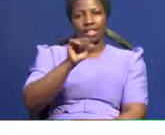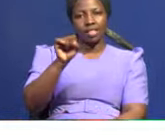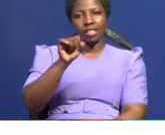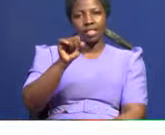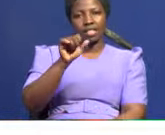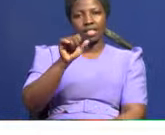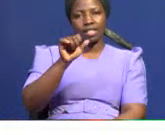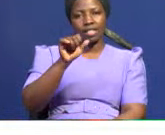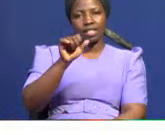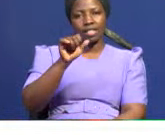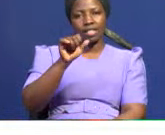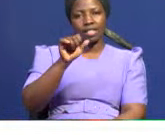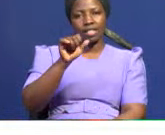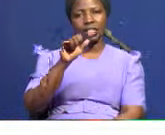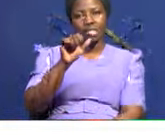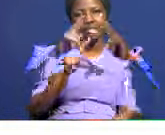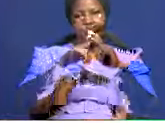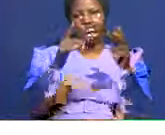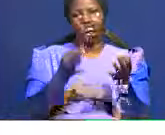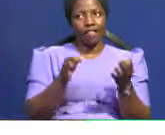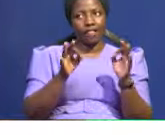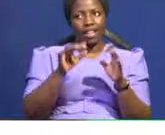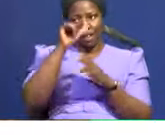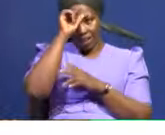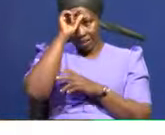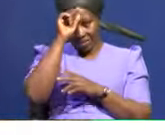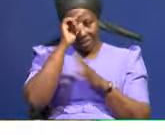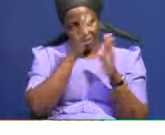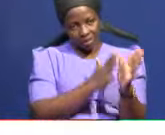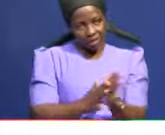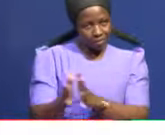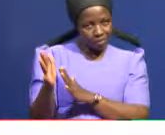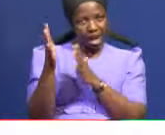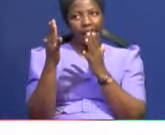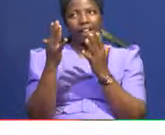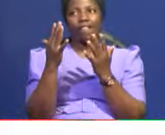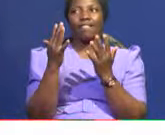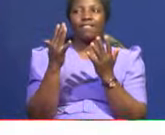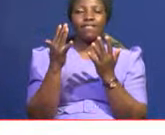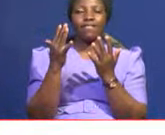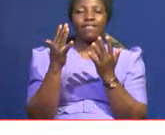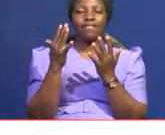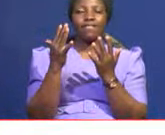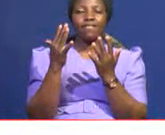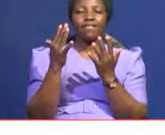rasmi. La kifahari huku akiwa na msafara wenye ulinzi mkali.